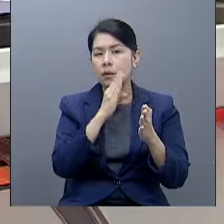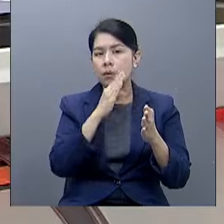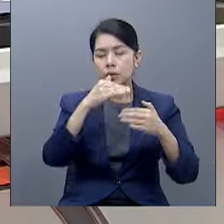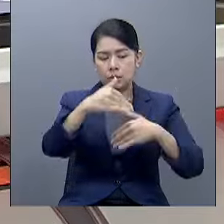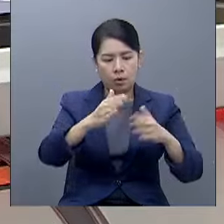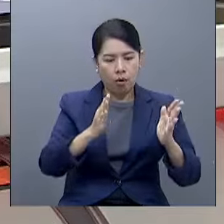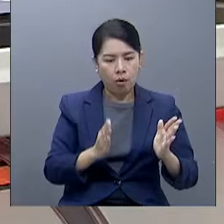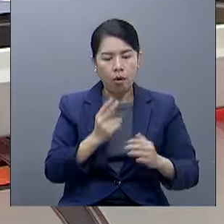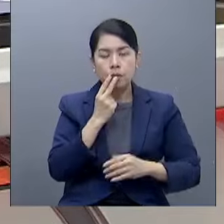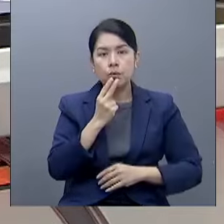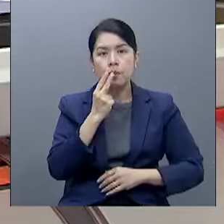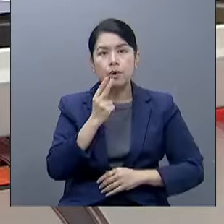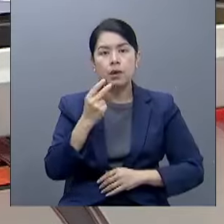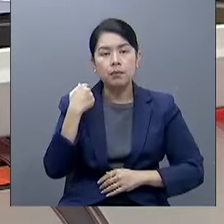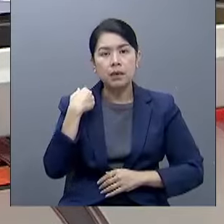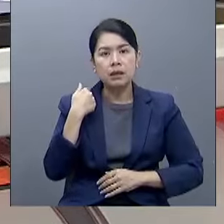มันดีหรือร้ายต่อสุขภาพกันแน่ค่ะ